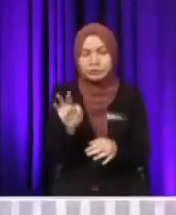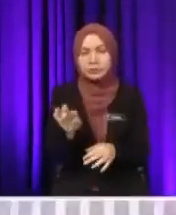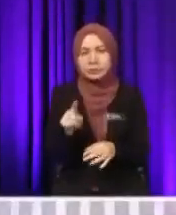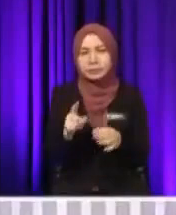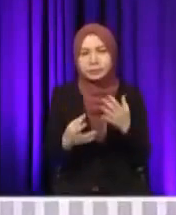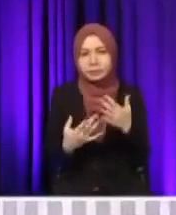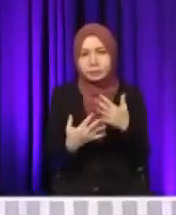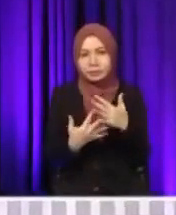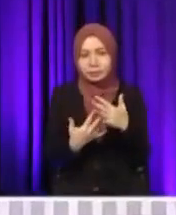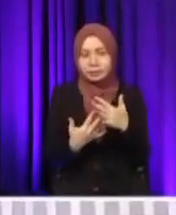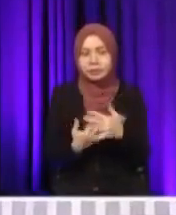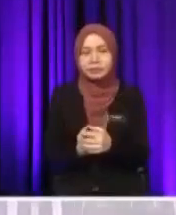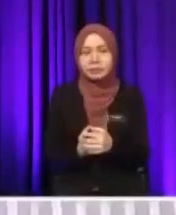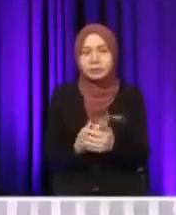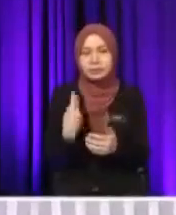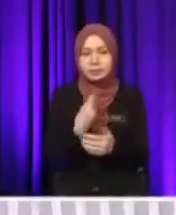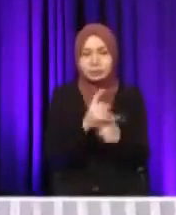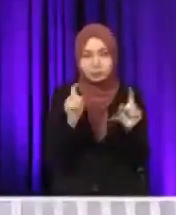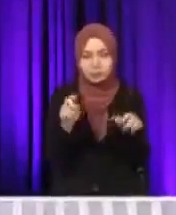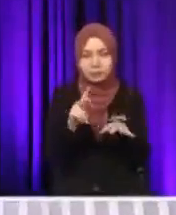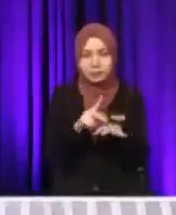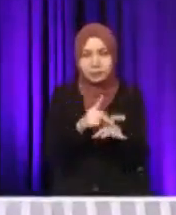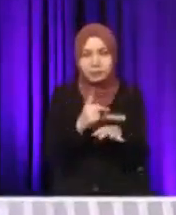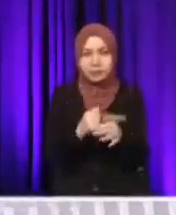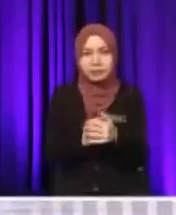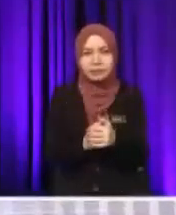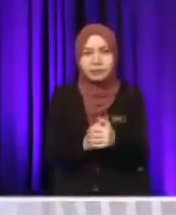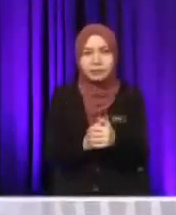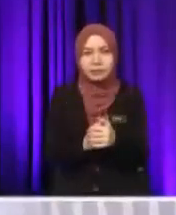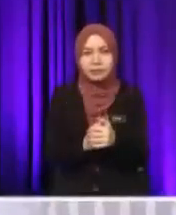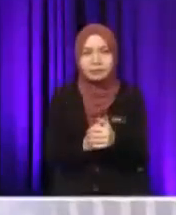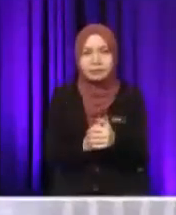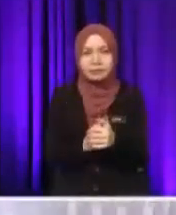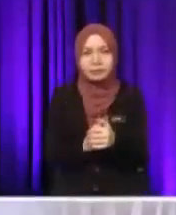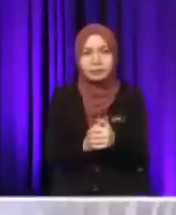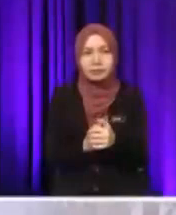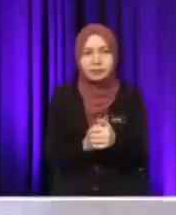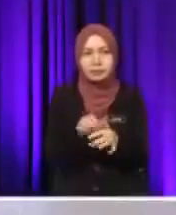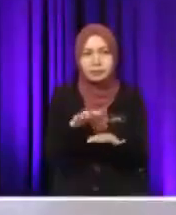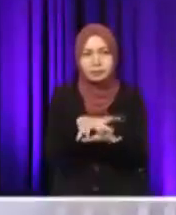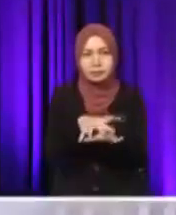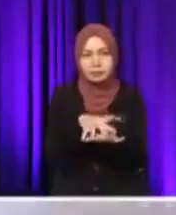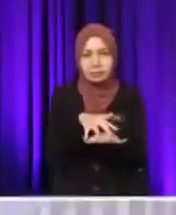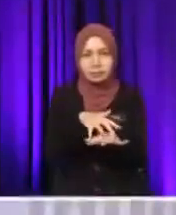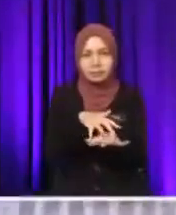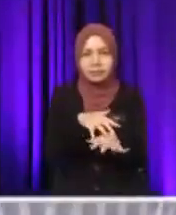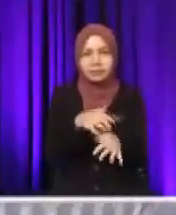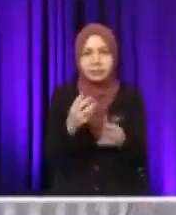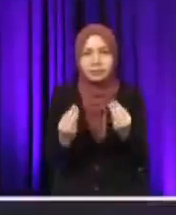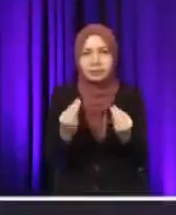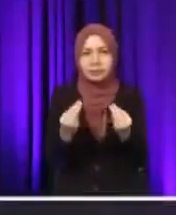berasid. Berakali, so perlu pakai sarung tangan. Okey, baik. Pakai sekarang? Jadi semua kena